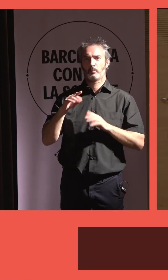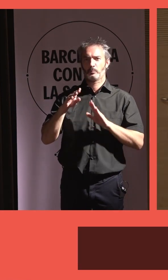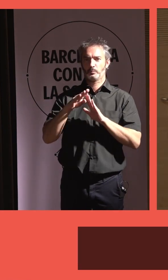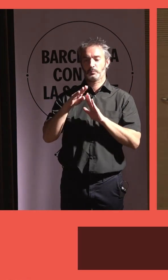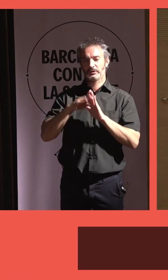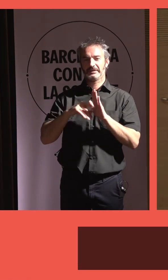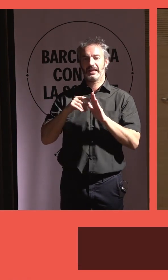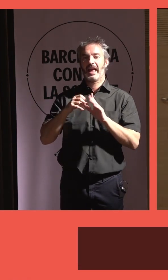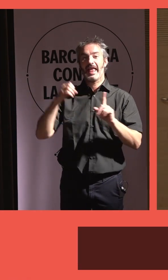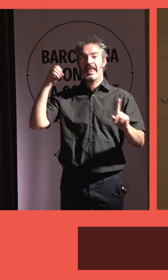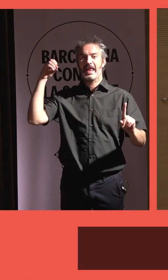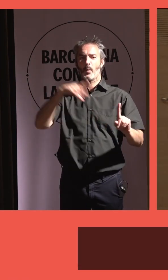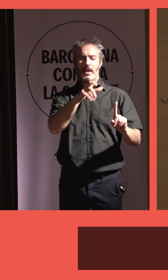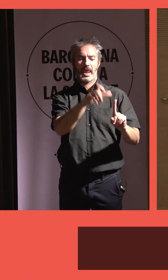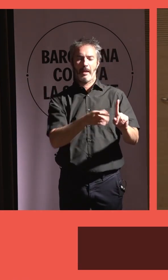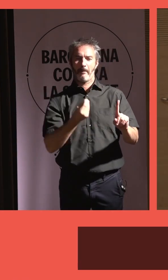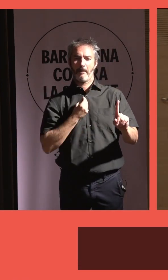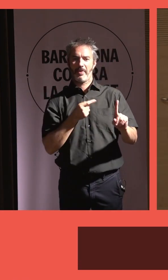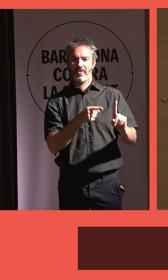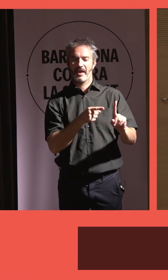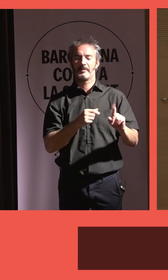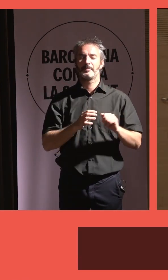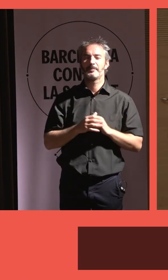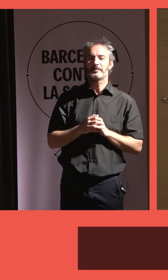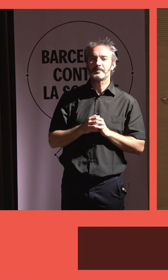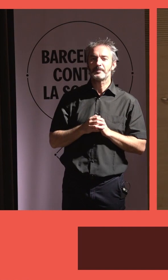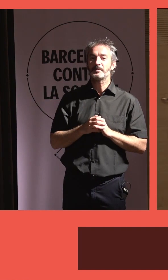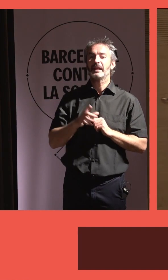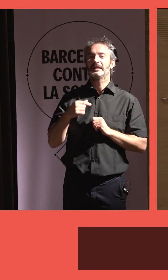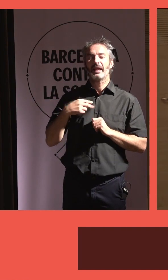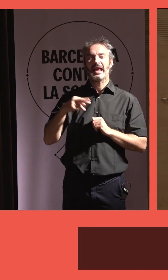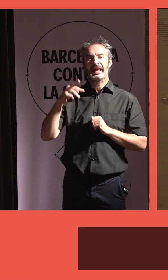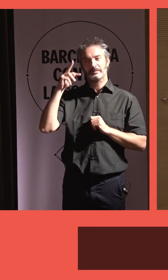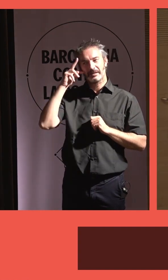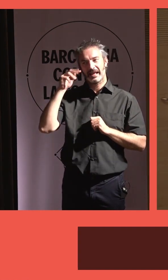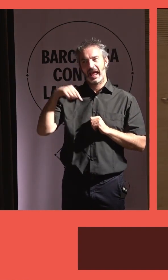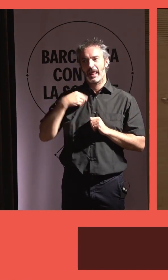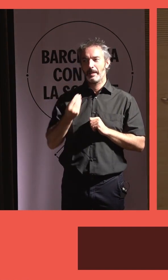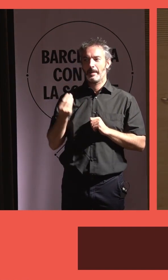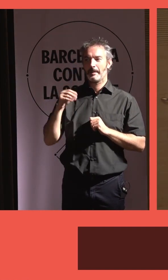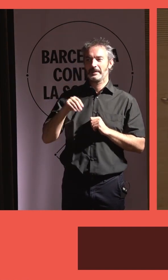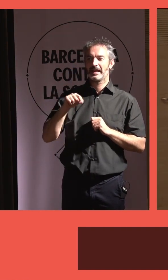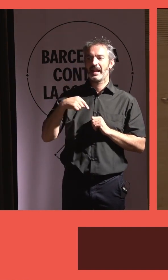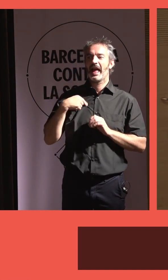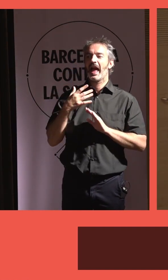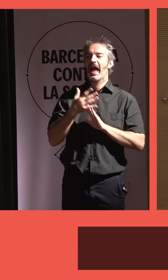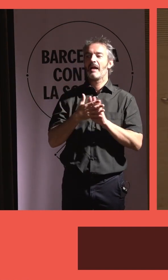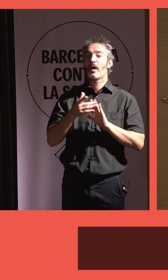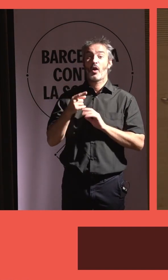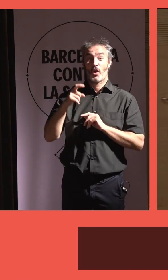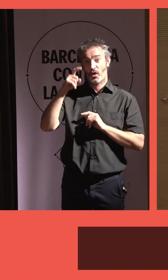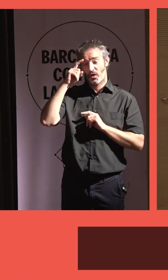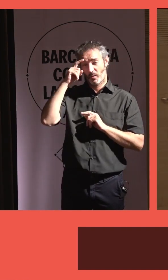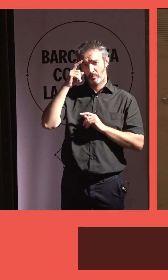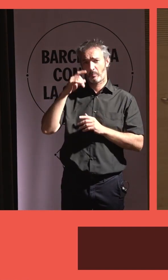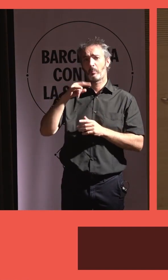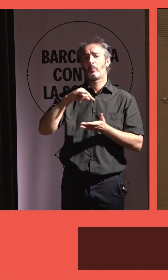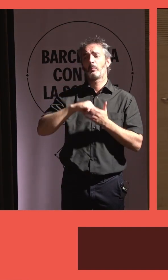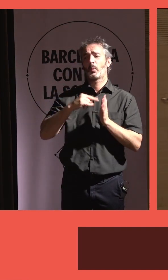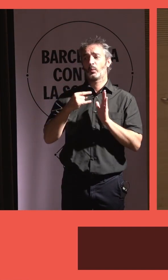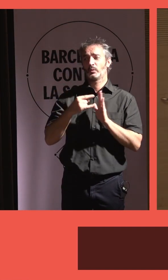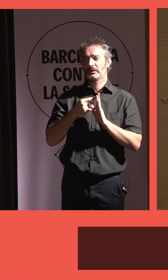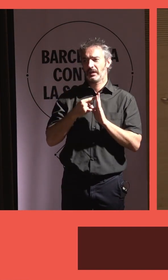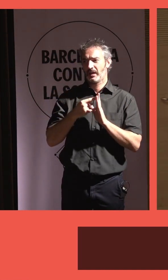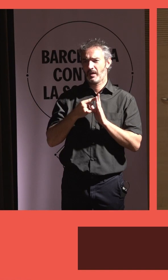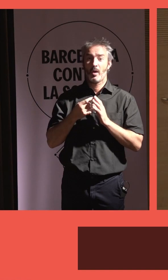tanquem aquest bloc d'experiències vinculades a la soledat i a la ciutat amb el nom d'un projecte amb un projecte que ha